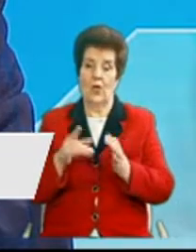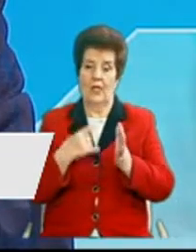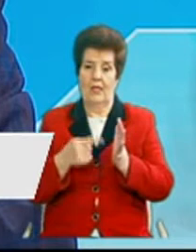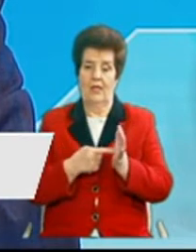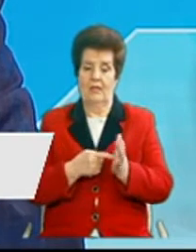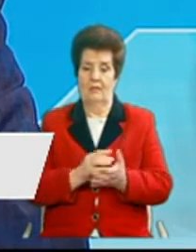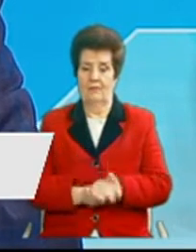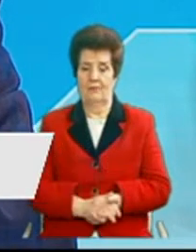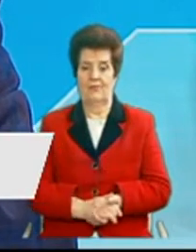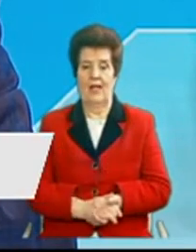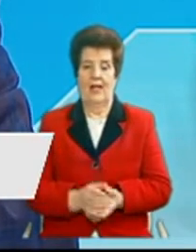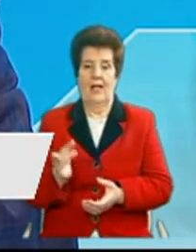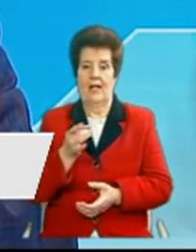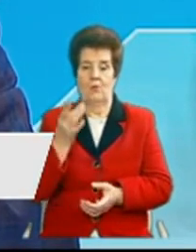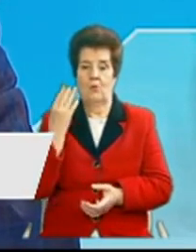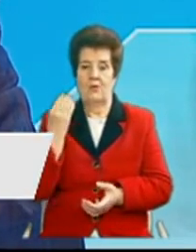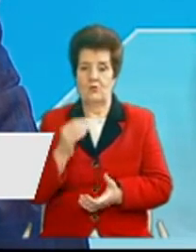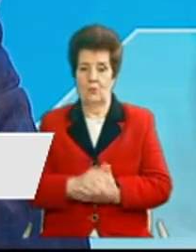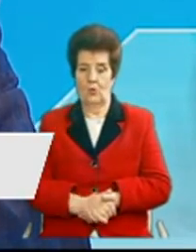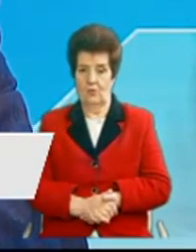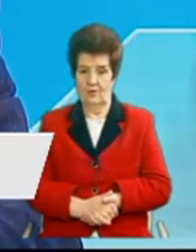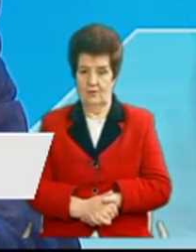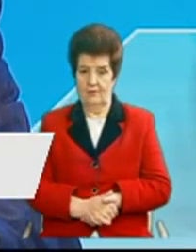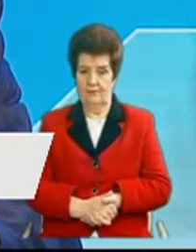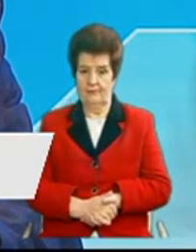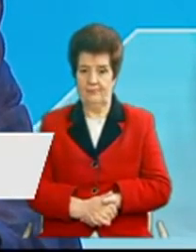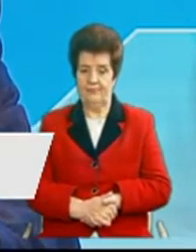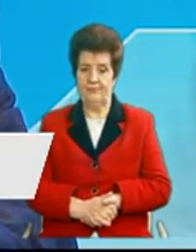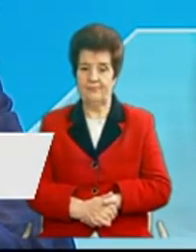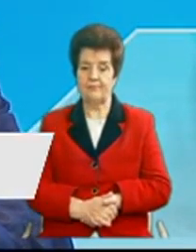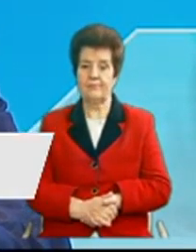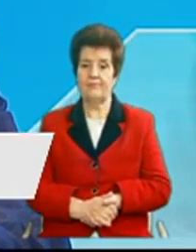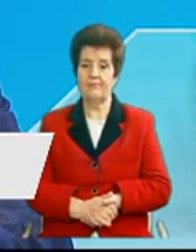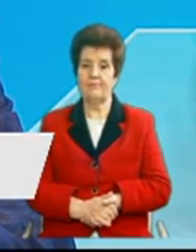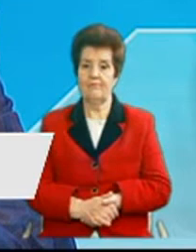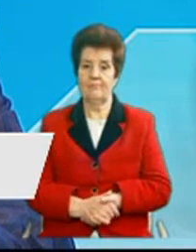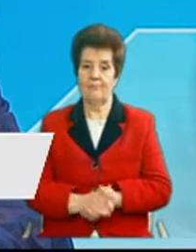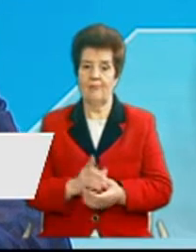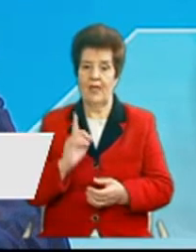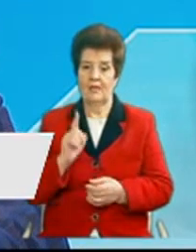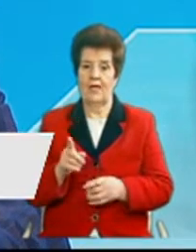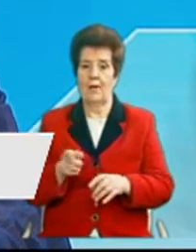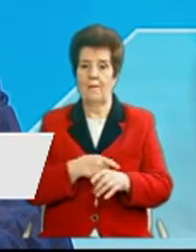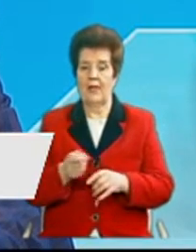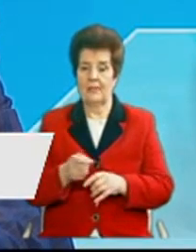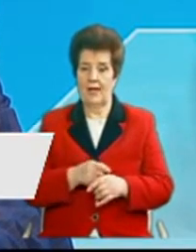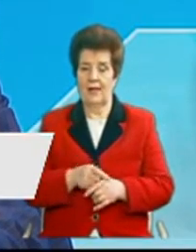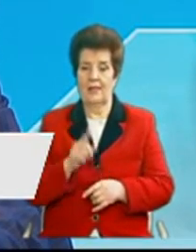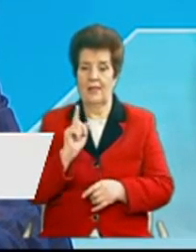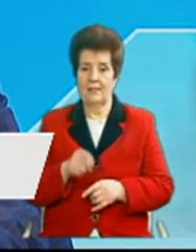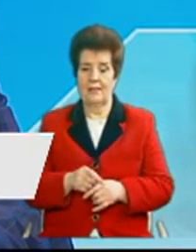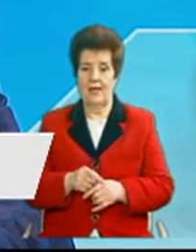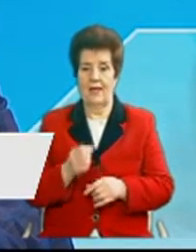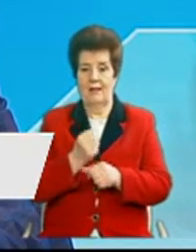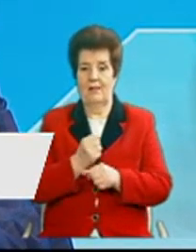a Republicii Moldova și pentru că, iată, inclusiv prin materialul despre atribuțiile